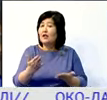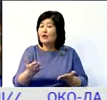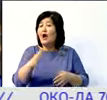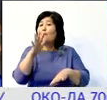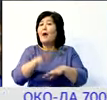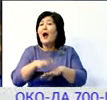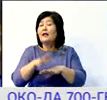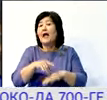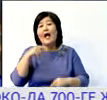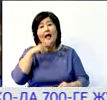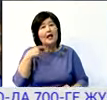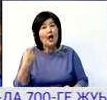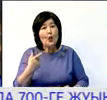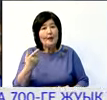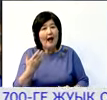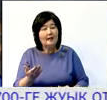банктердің